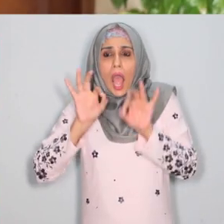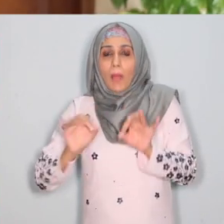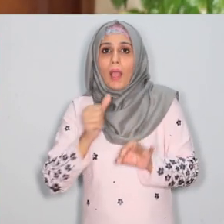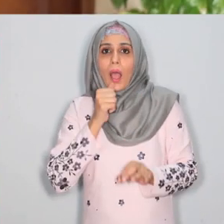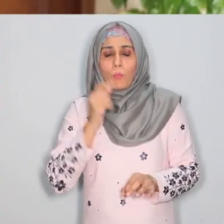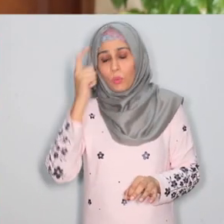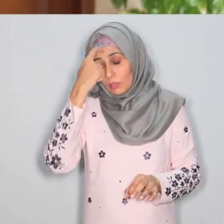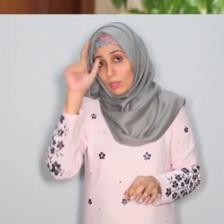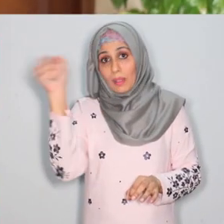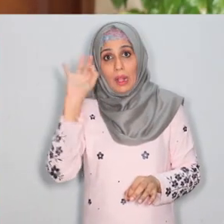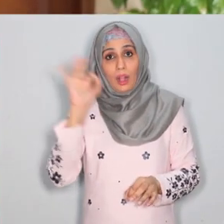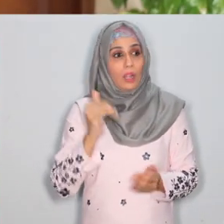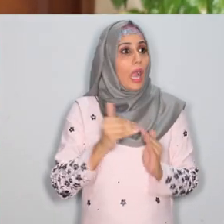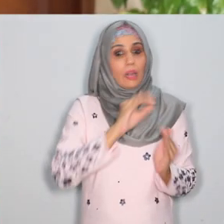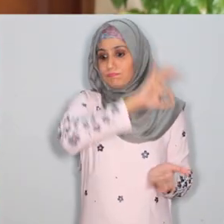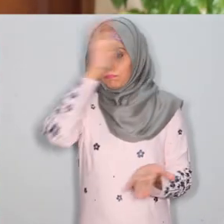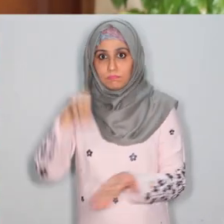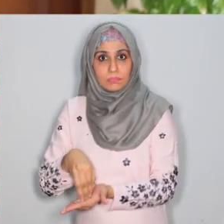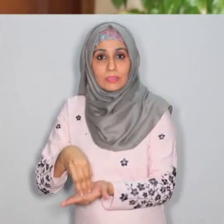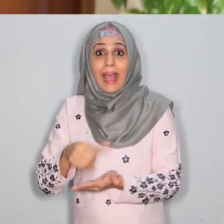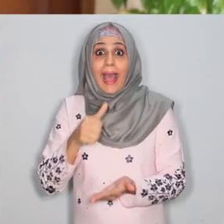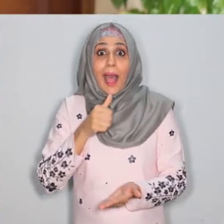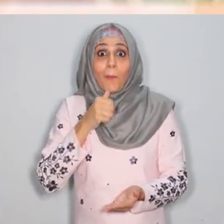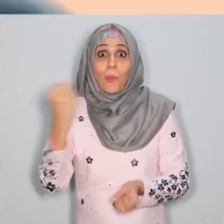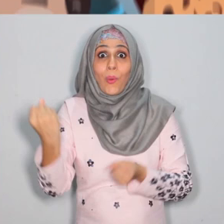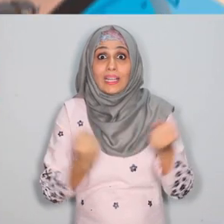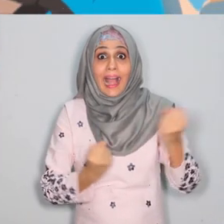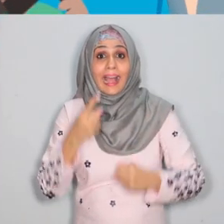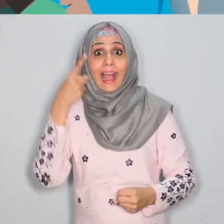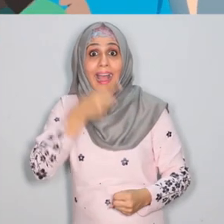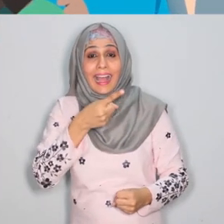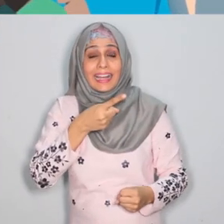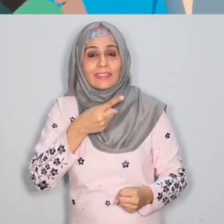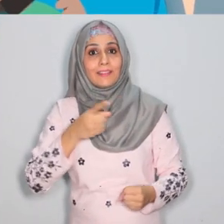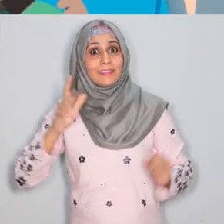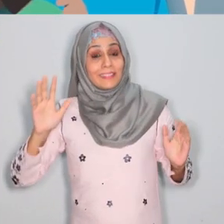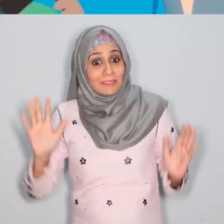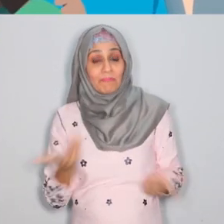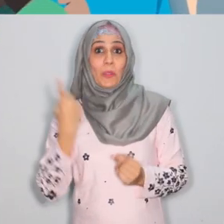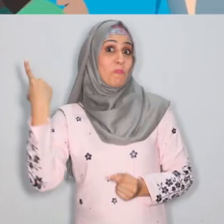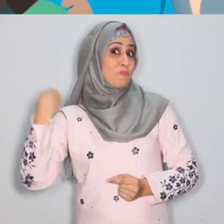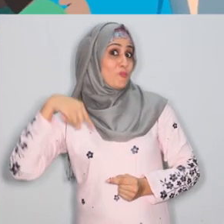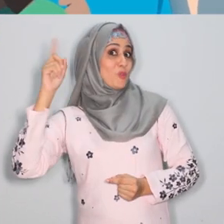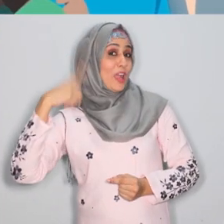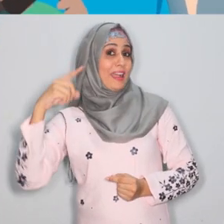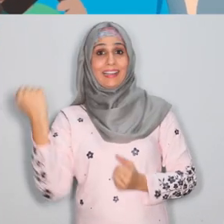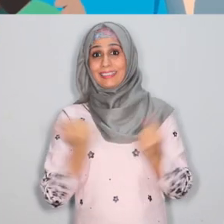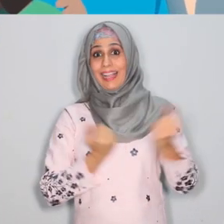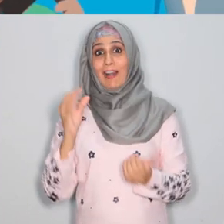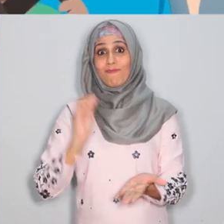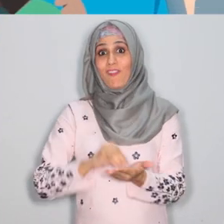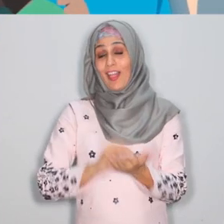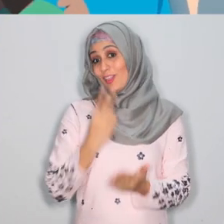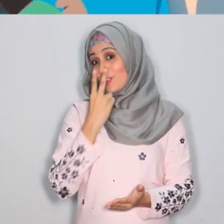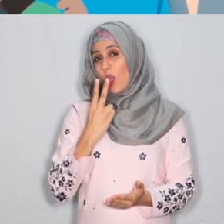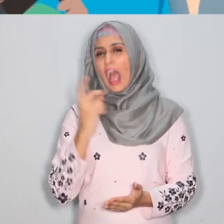वक्त अब्बू घर पहुंचे। अरे अब्बू की गाड़ी! पैर दिखाया पुरानी गाड़ी ने अपना